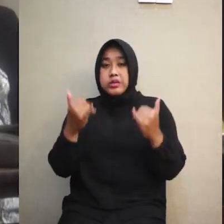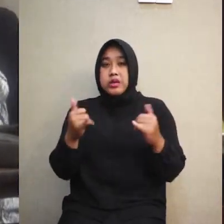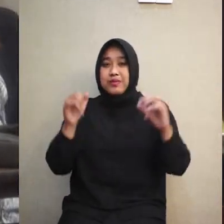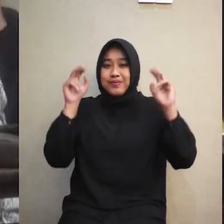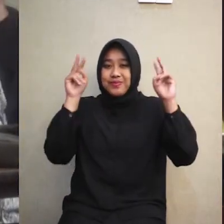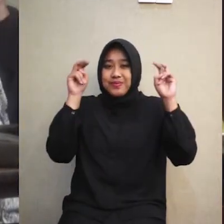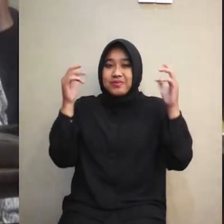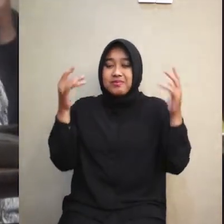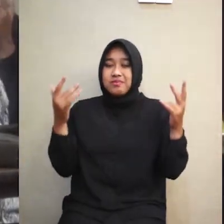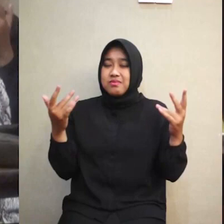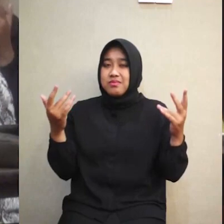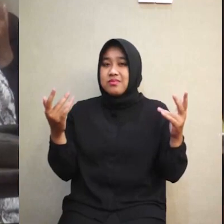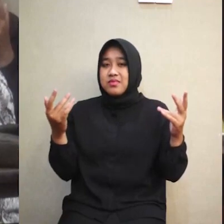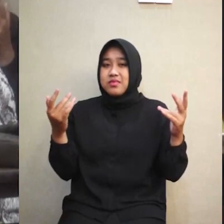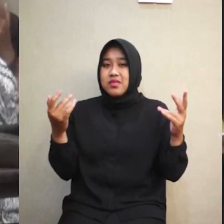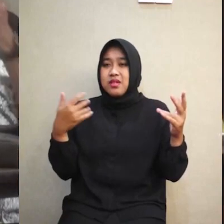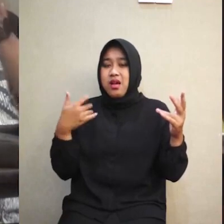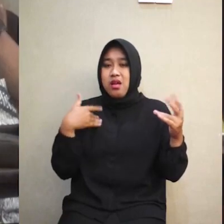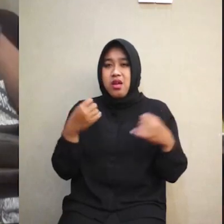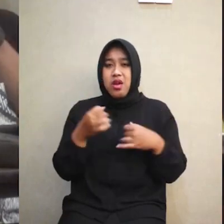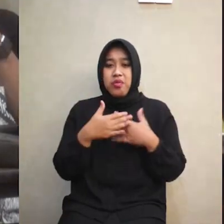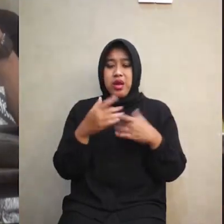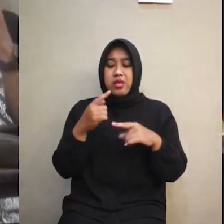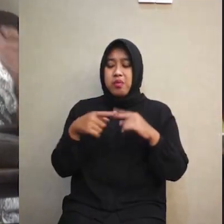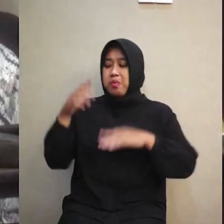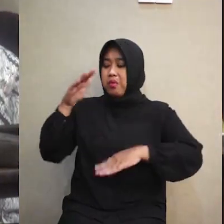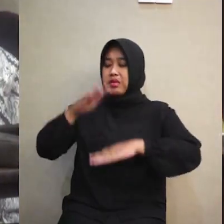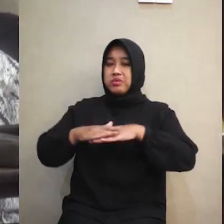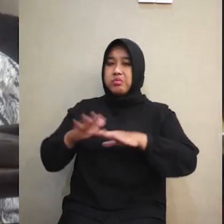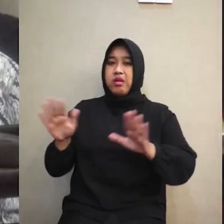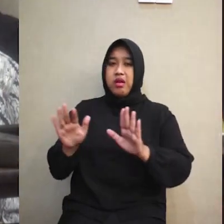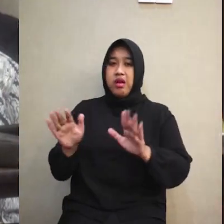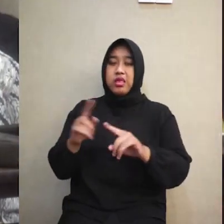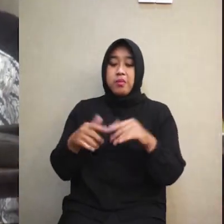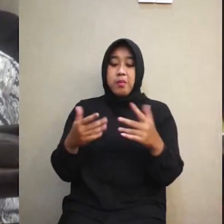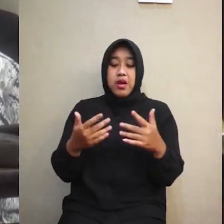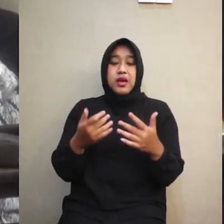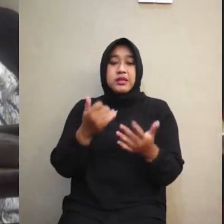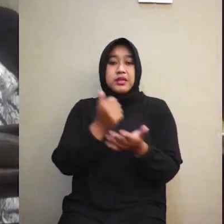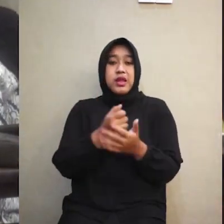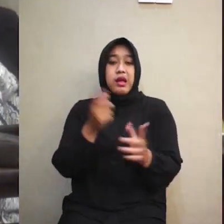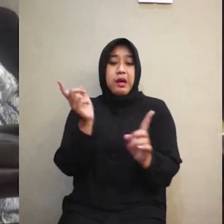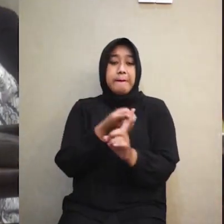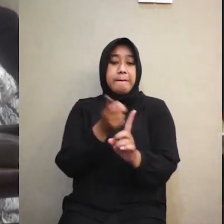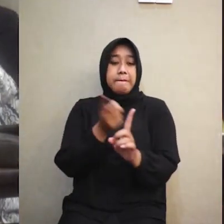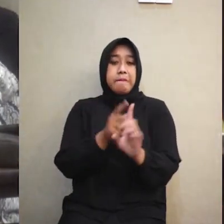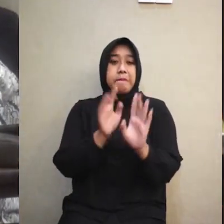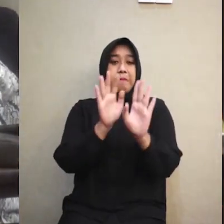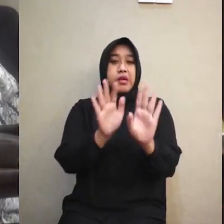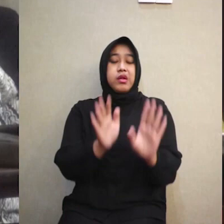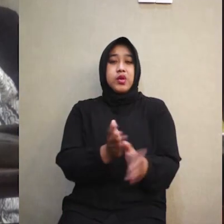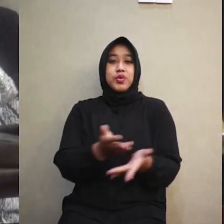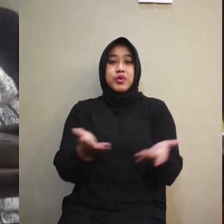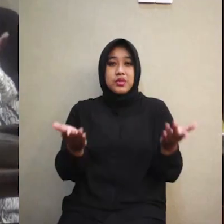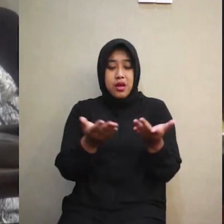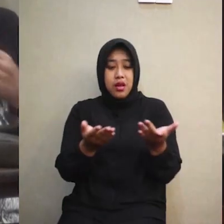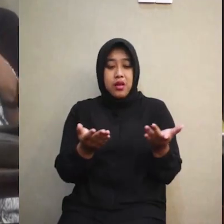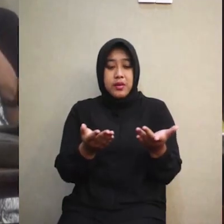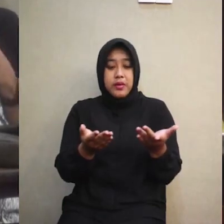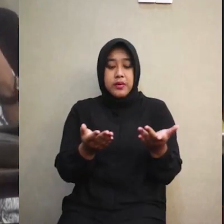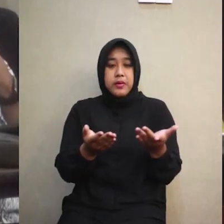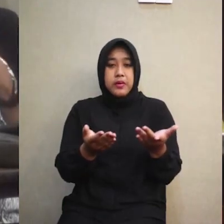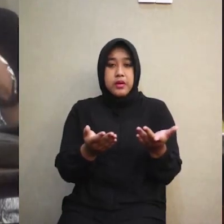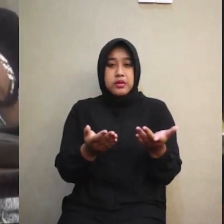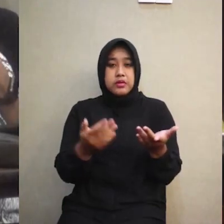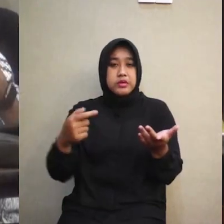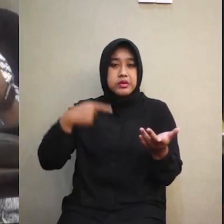kutip ya kayaknya juga ada efek tapi tidak maksimal justru sebaliknya ketika desakan media sosial yang ber apa